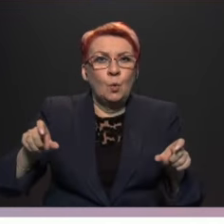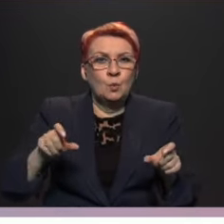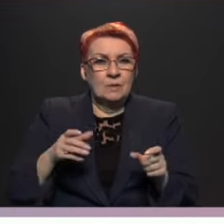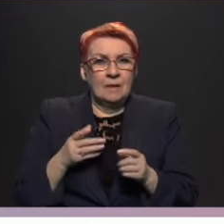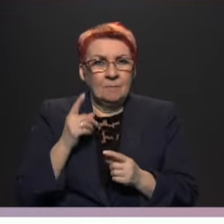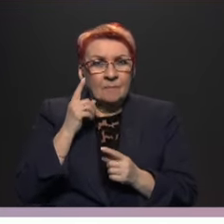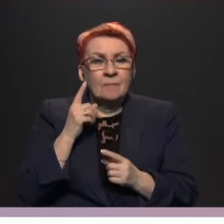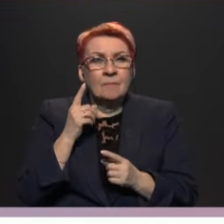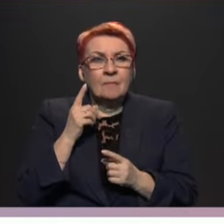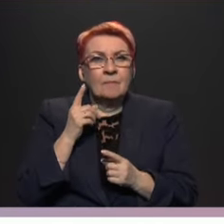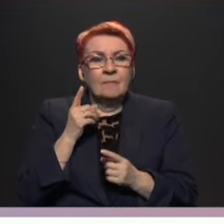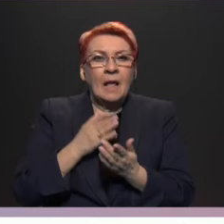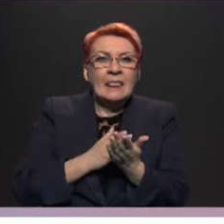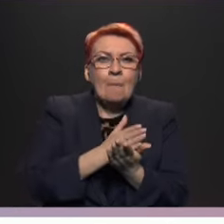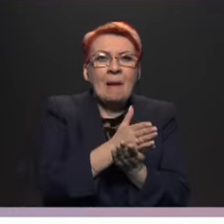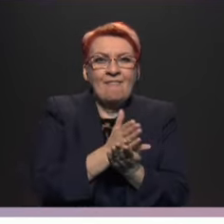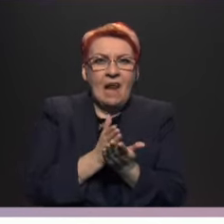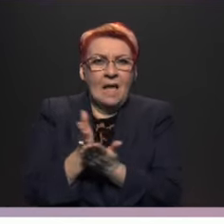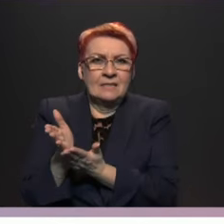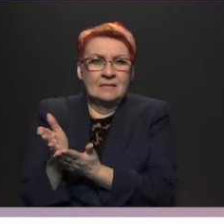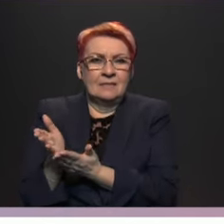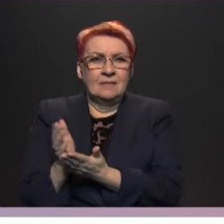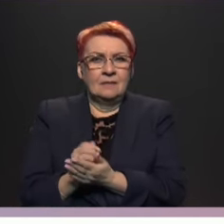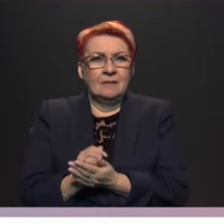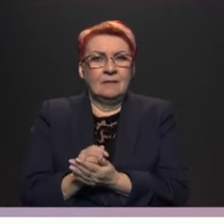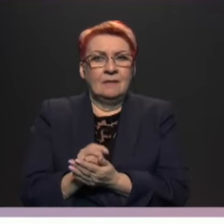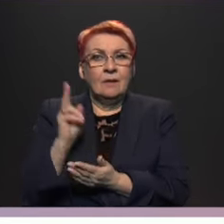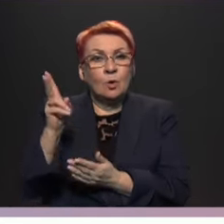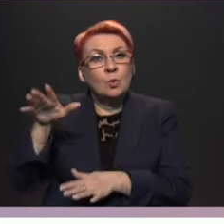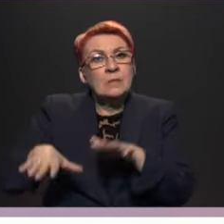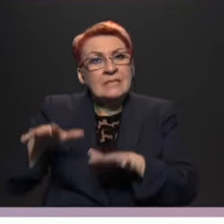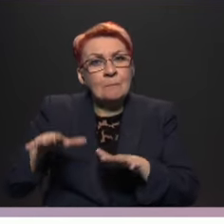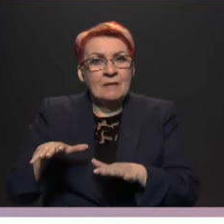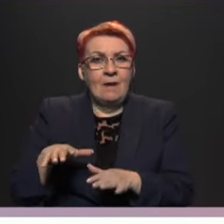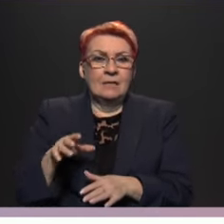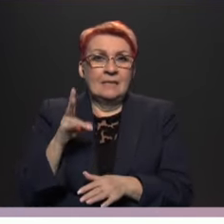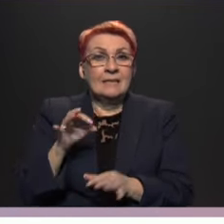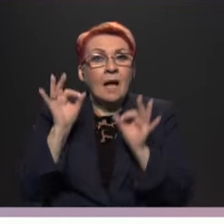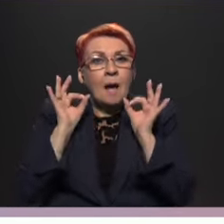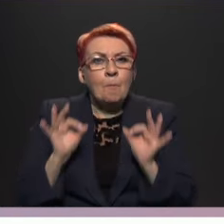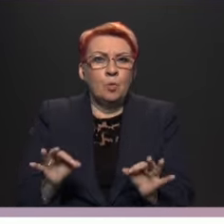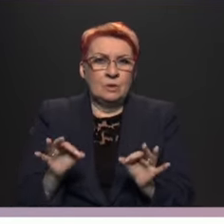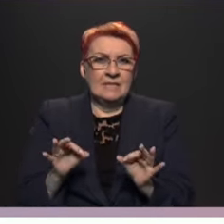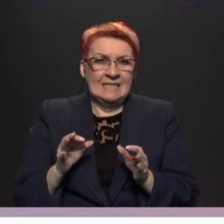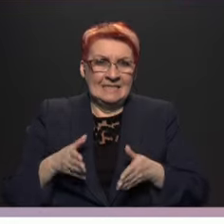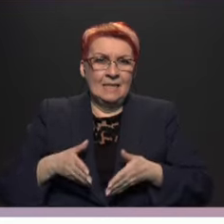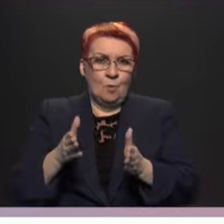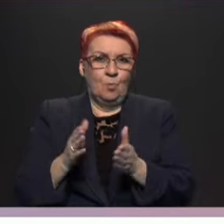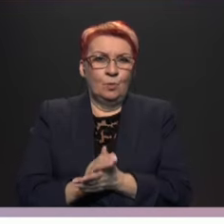наводить, как бы сказать, людей, особенно сомневающихся, на путь истины. Вот. А